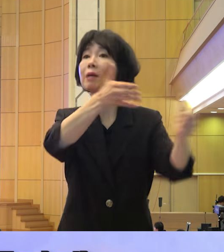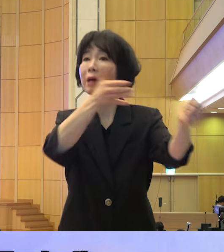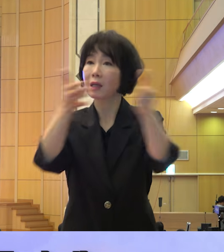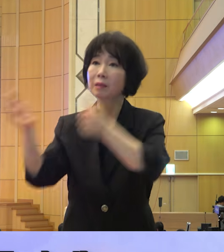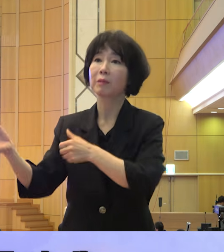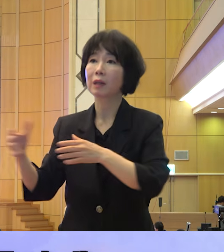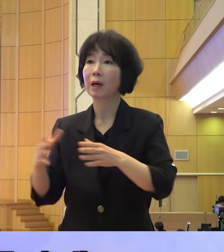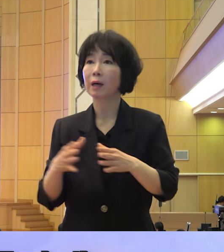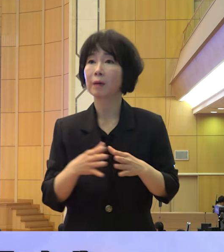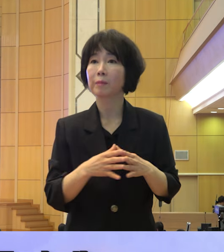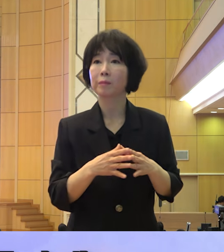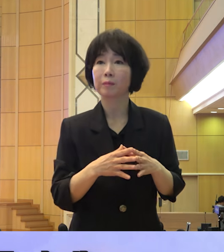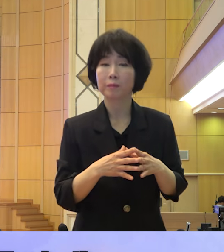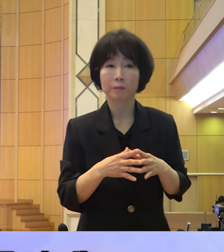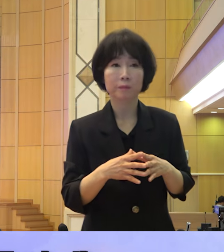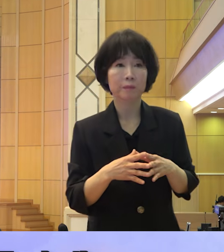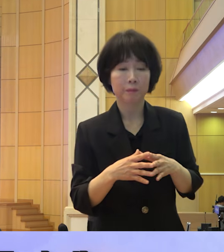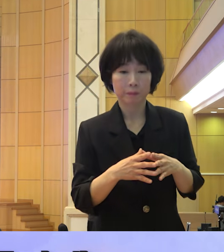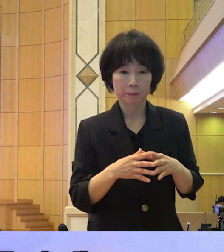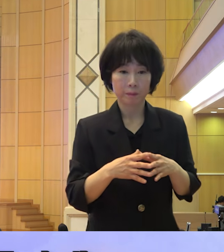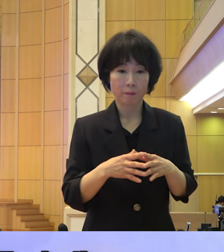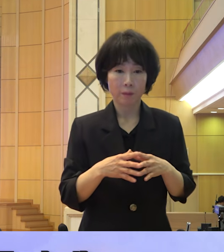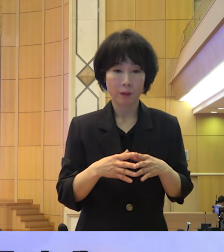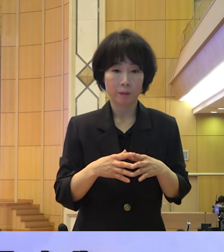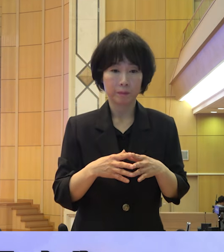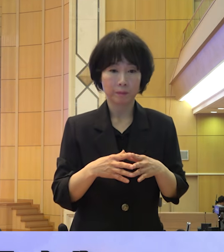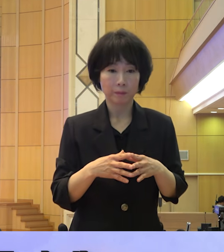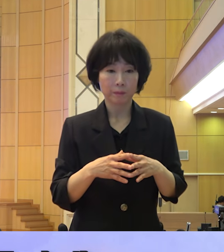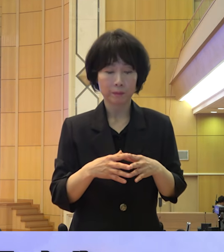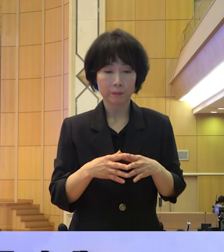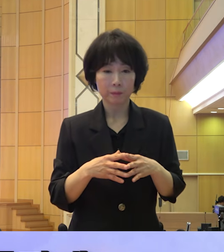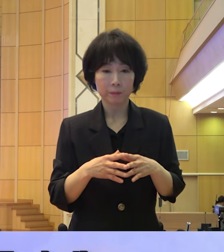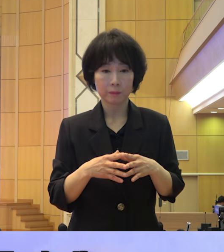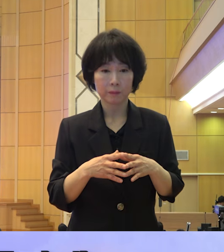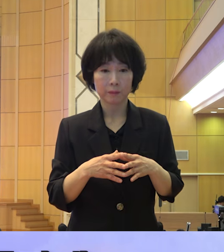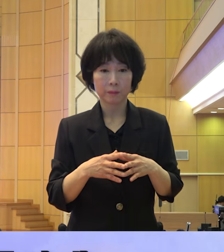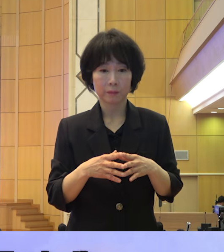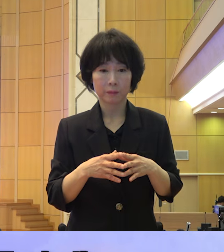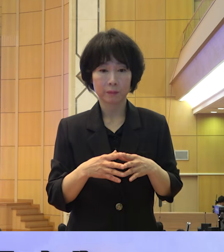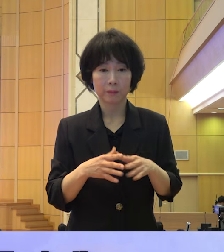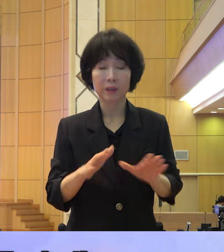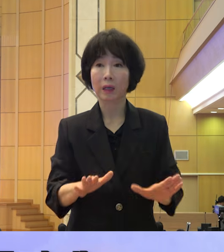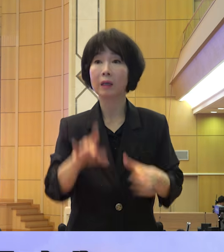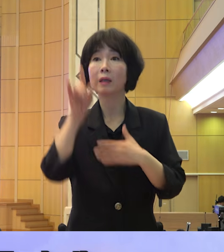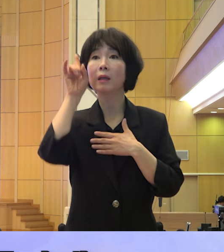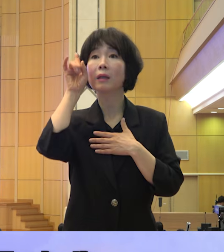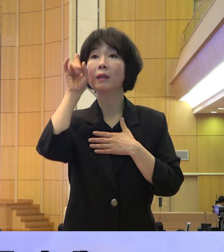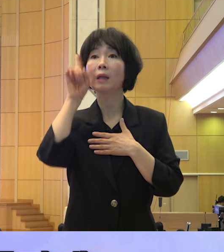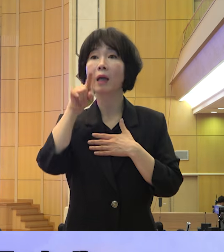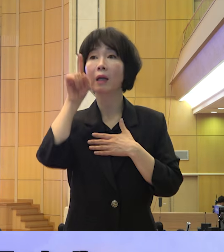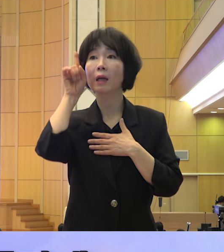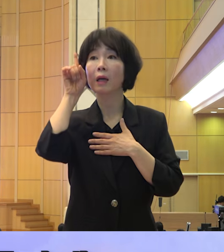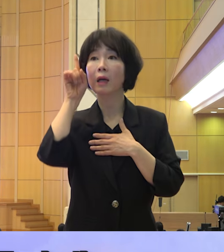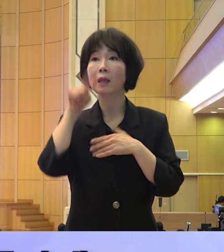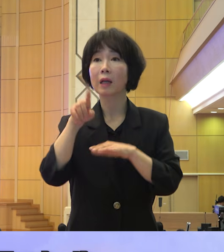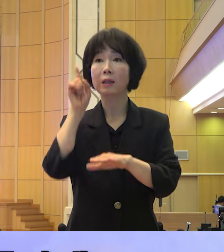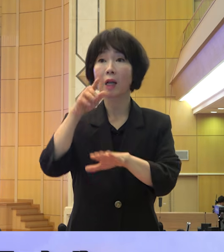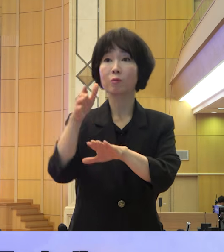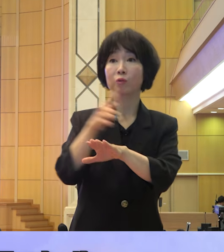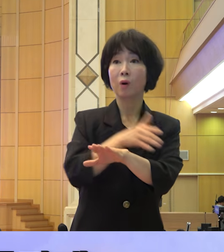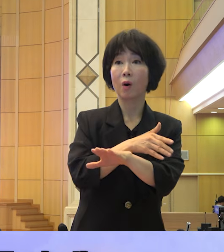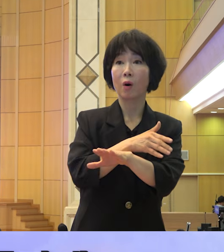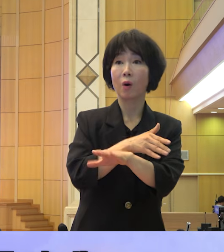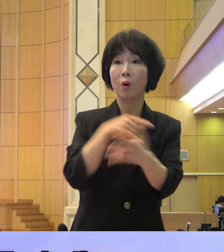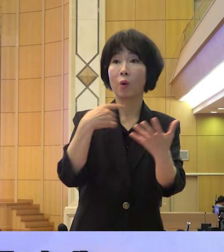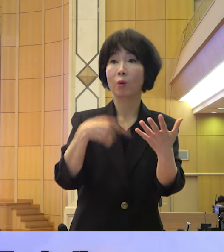교육은 지하 2층 시온 성전에서 교육합니다. 그리고 이제 내일부터 주중에